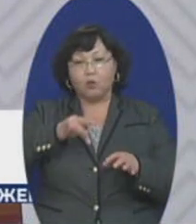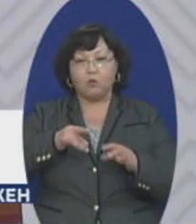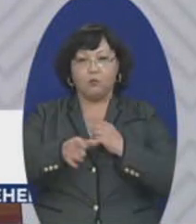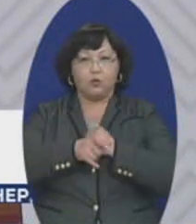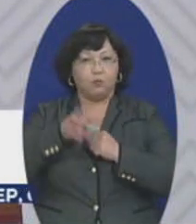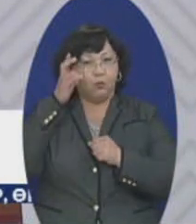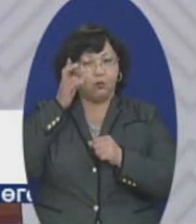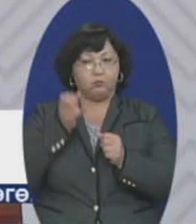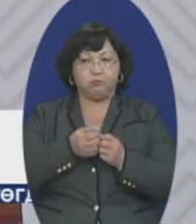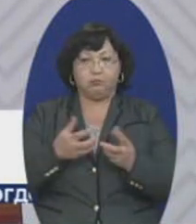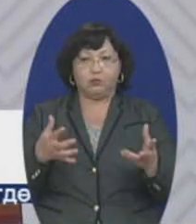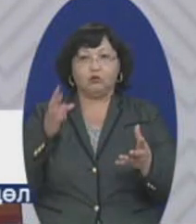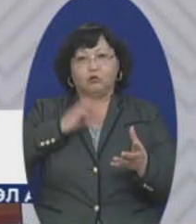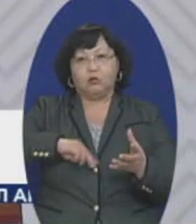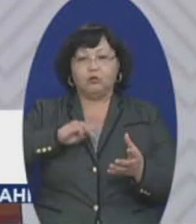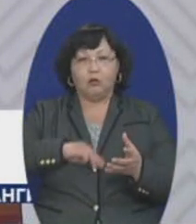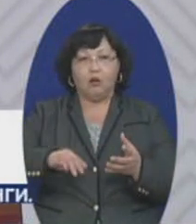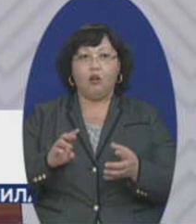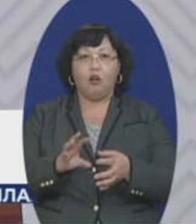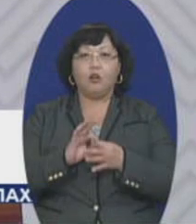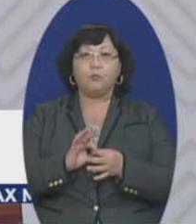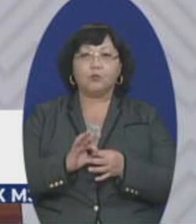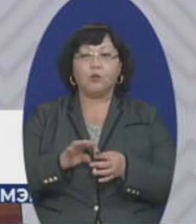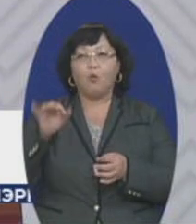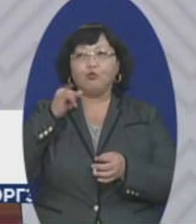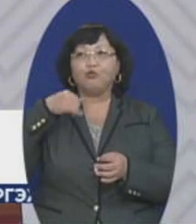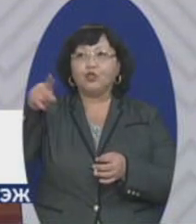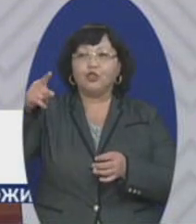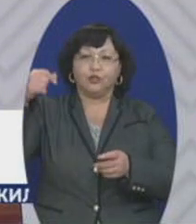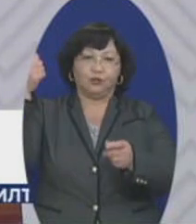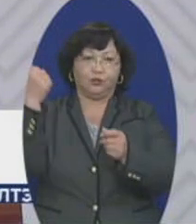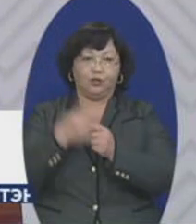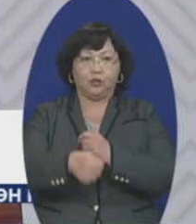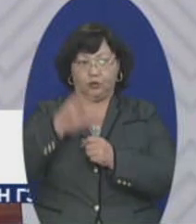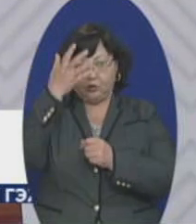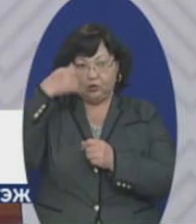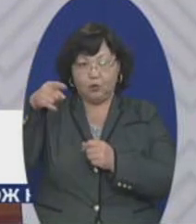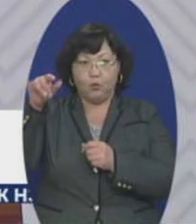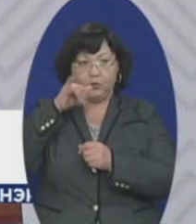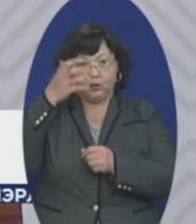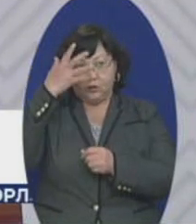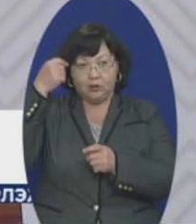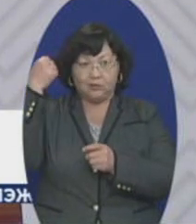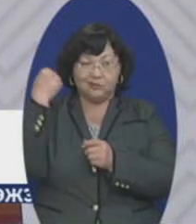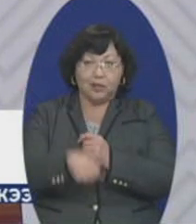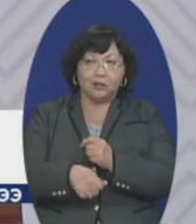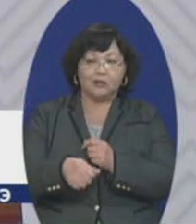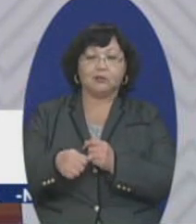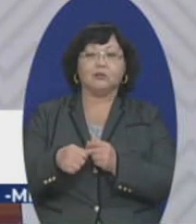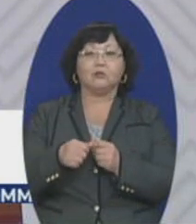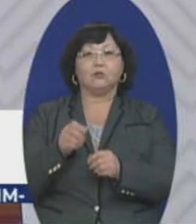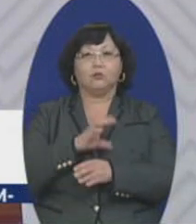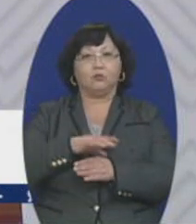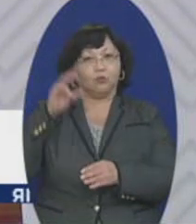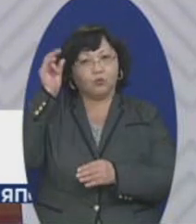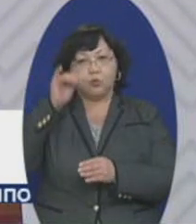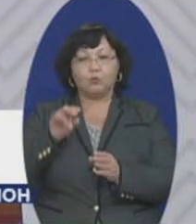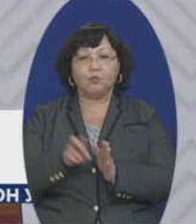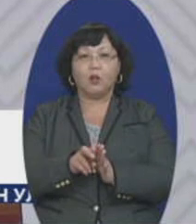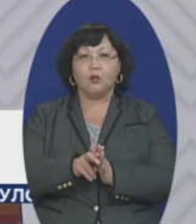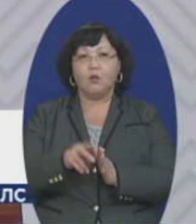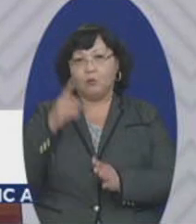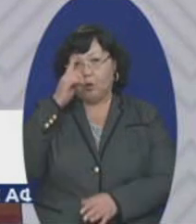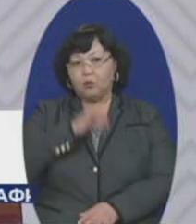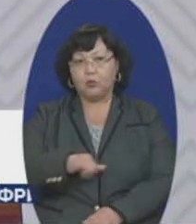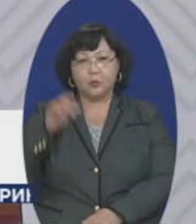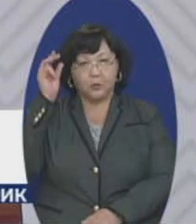одоо холбогдох одоо тухайн одоо улсынхын зардлаар одоо сургах юм аса бодлогыг барьж байна. За Монгол улс суралцж байгаа бол бас